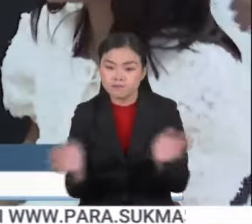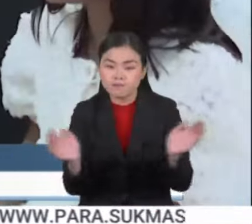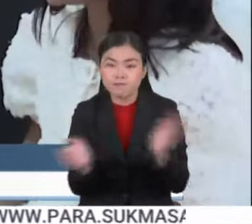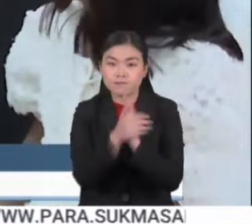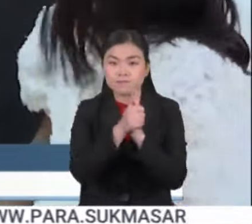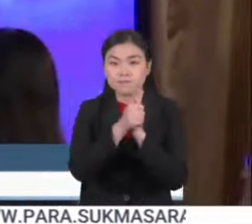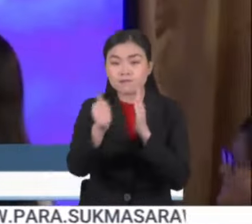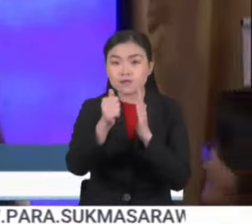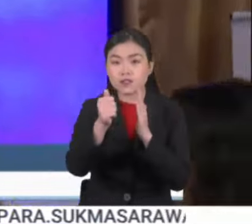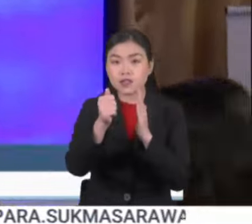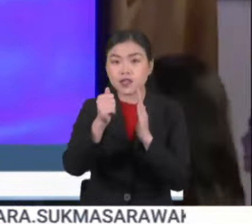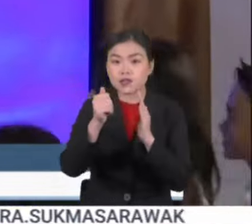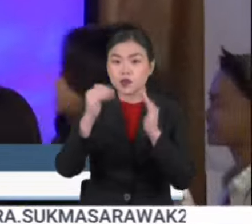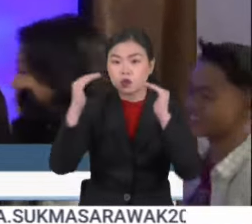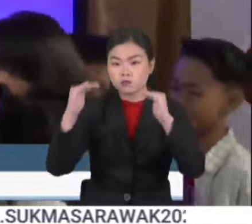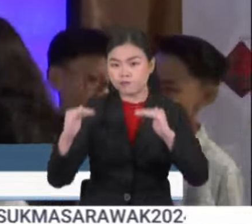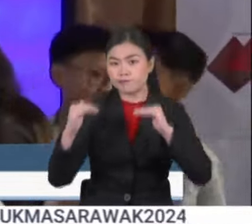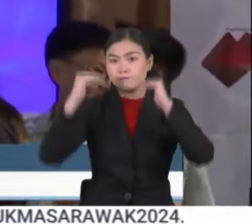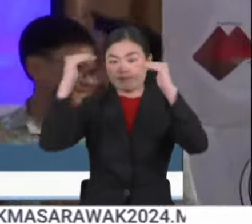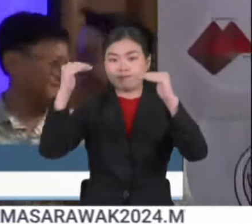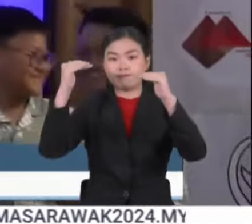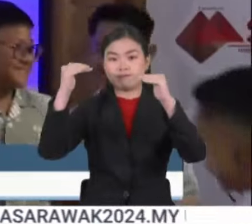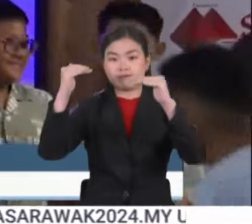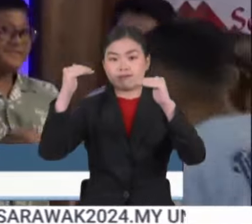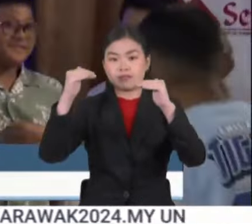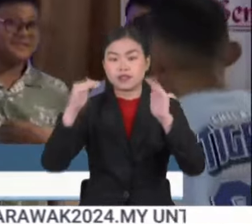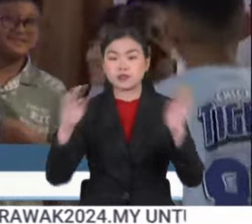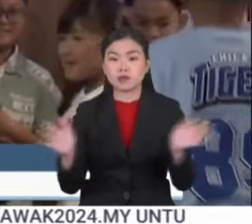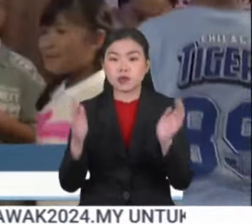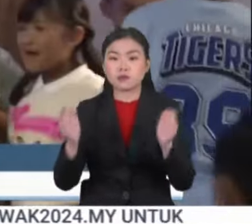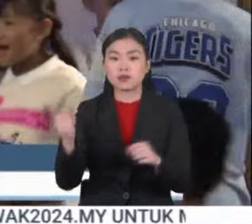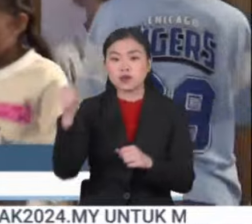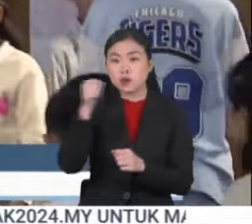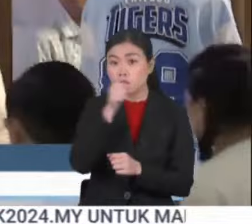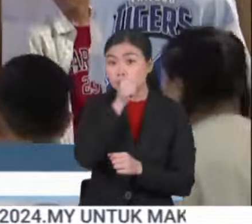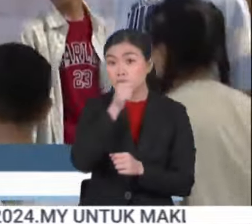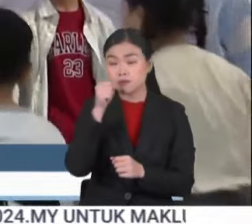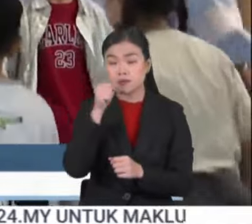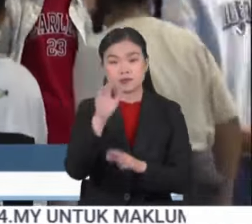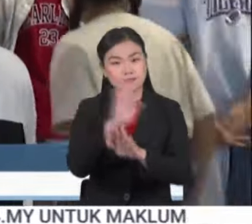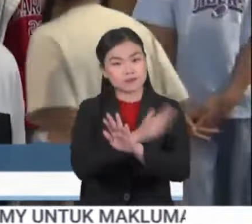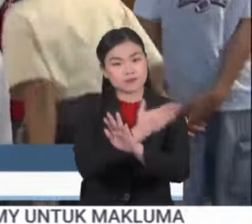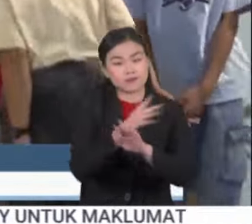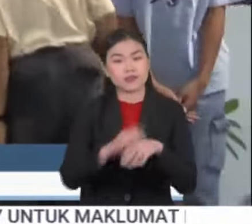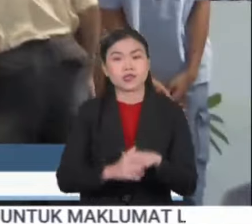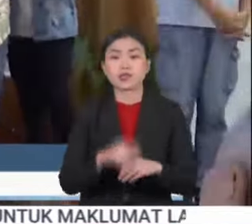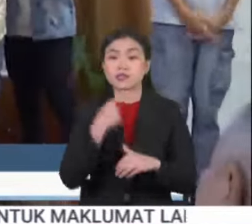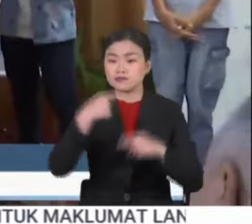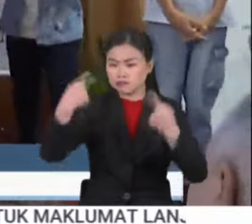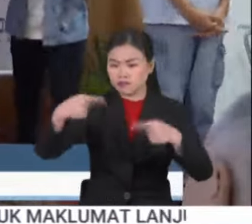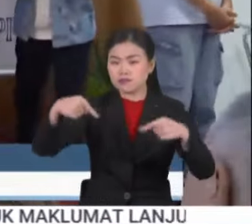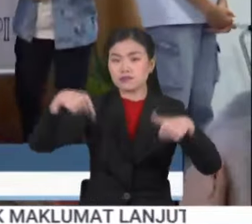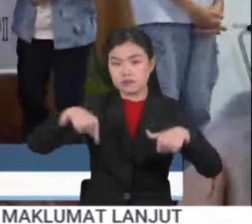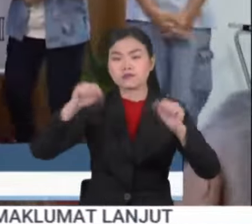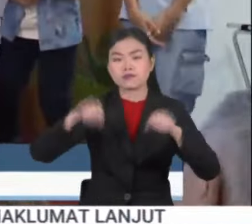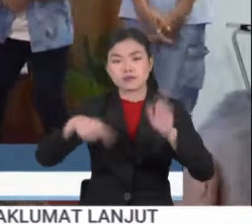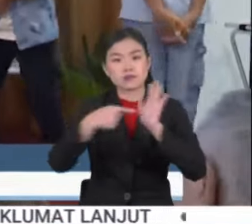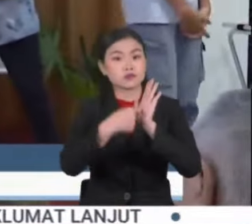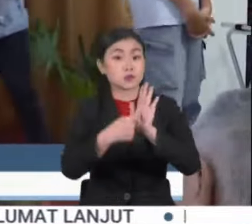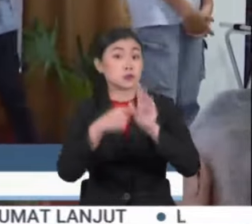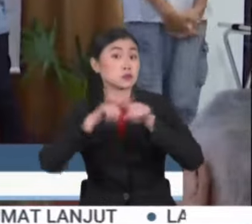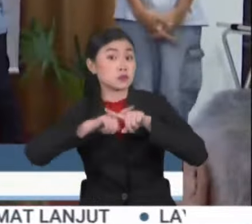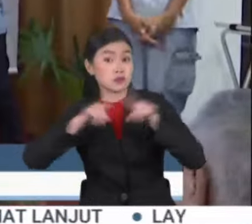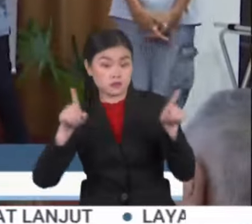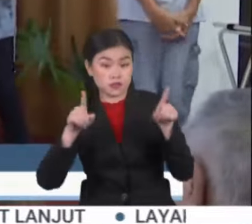tinggi untuk memeriahkan industri seni suara dan muzik tanah air. Katanya pertandingan tahun ini akan menampilkan kelainan